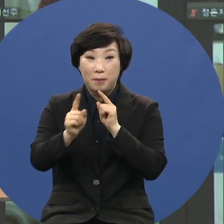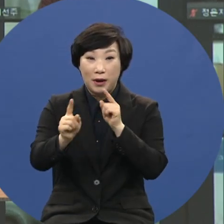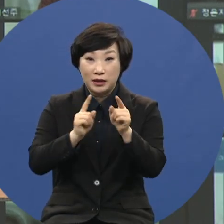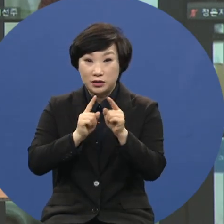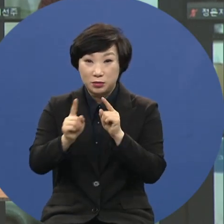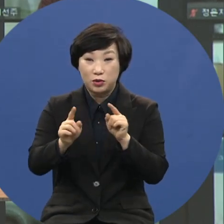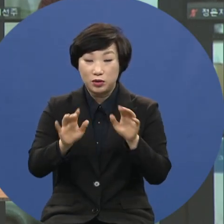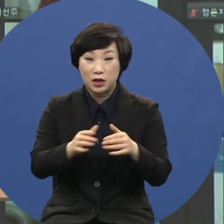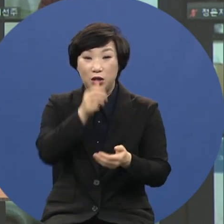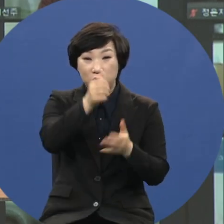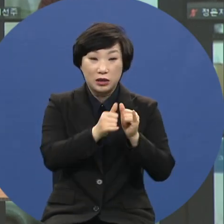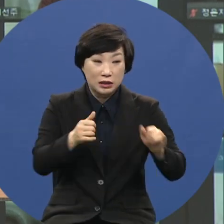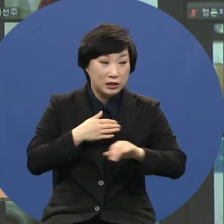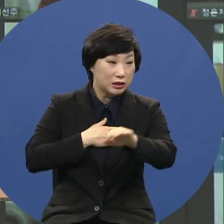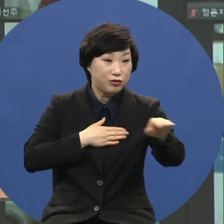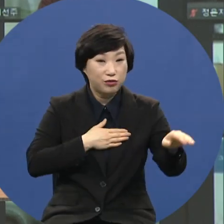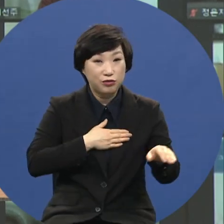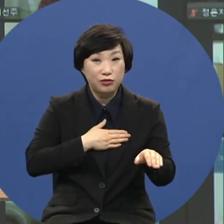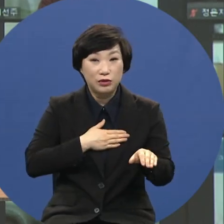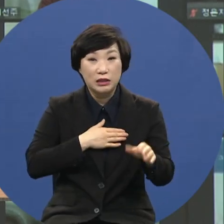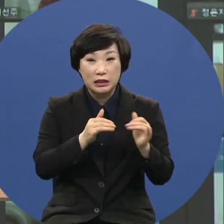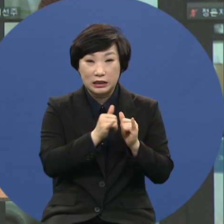말씀으로 죄인된 인간을